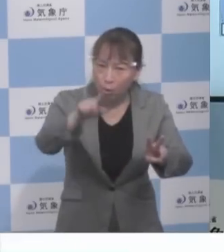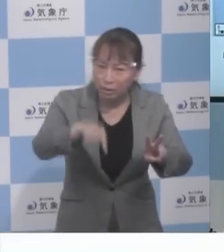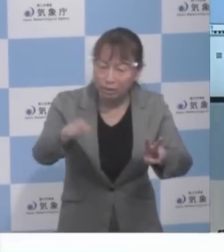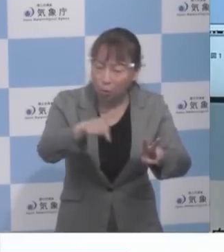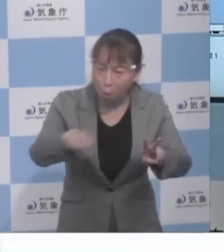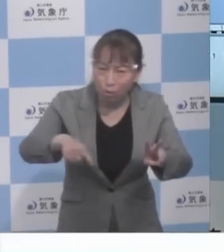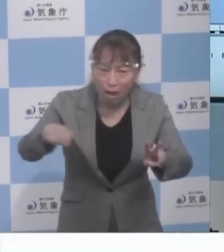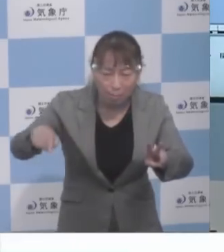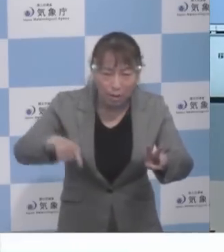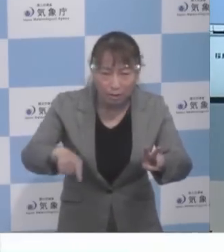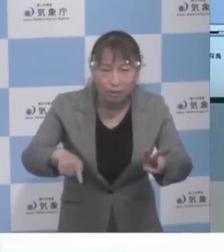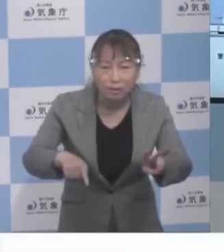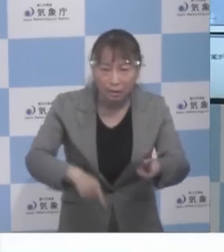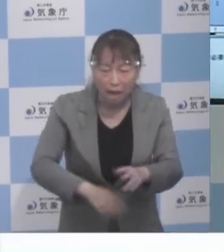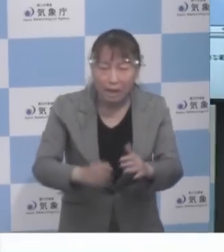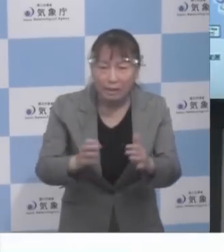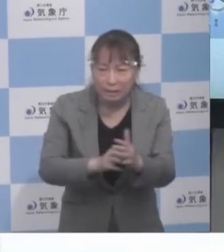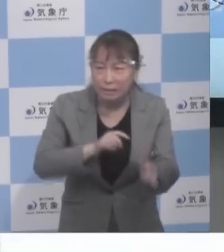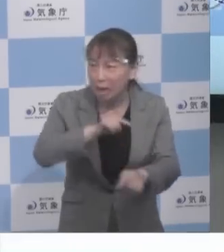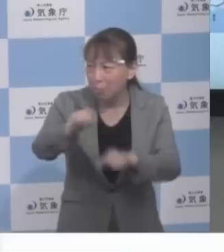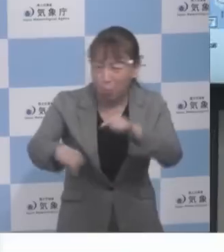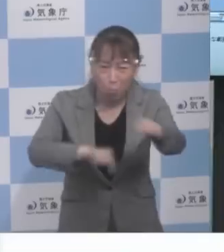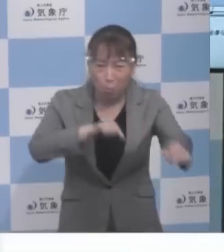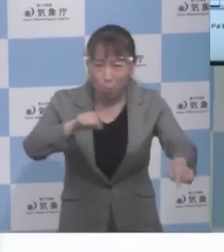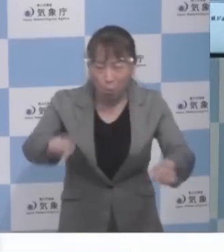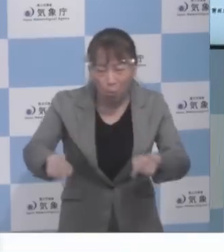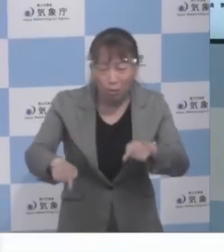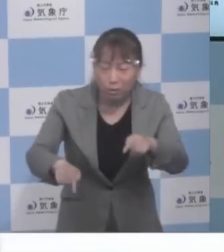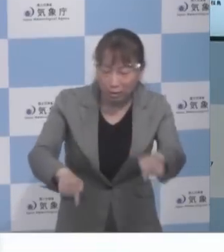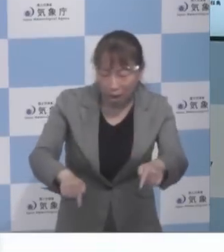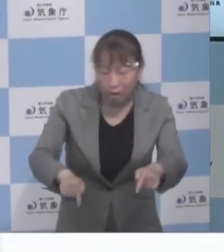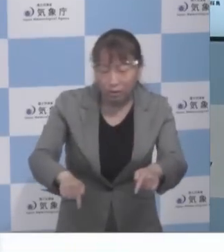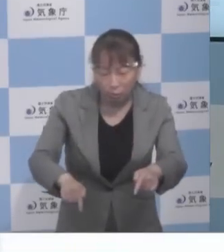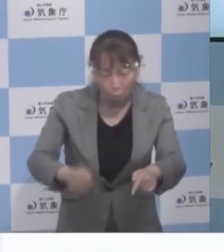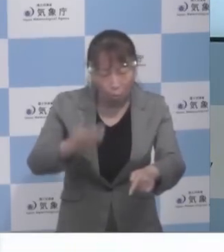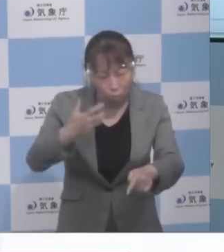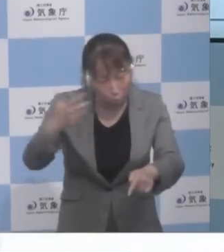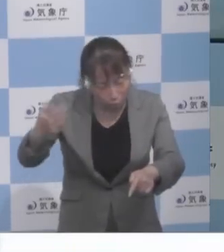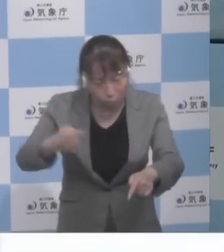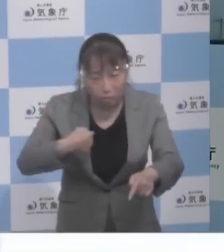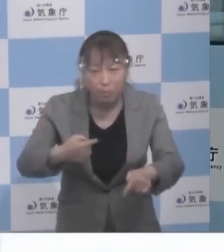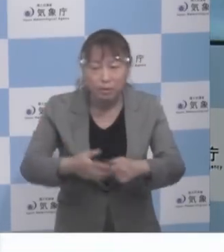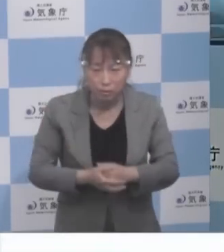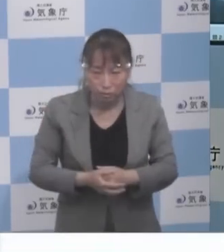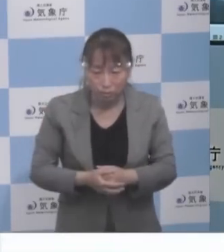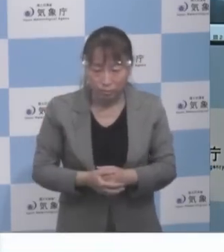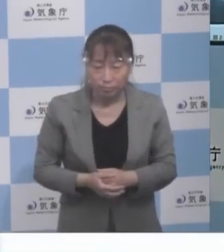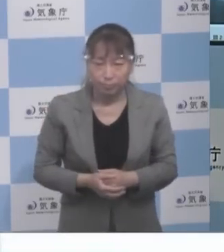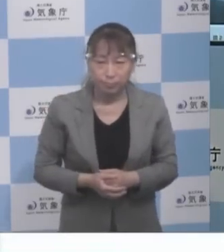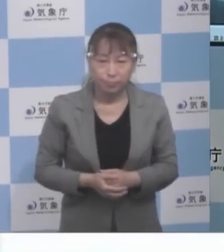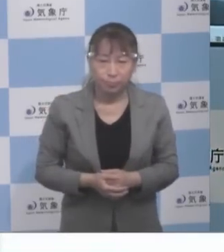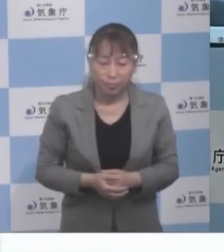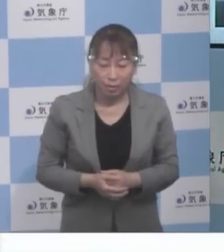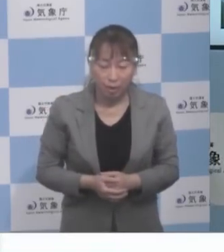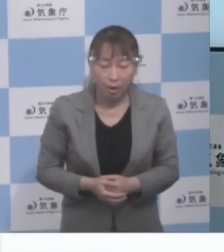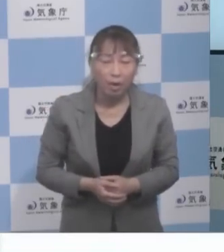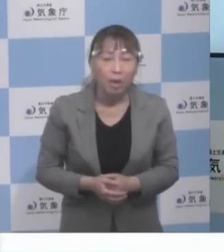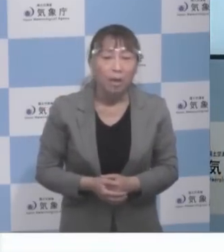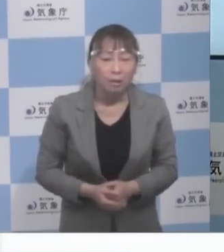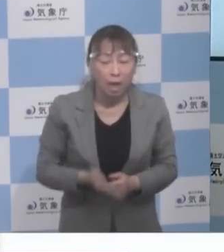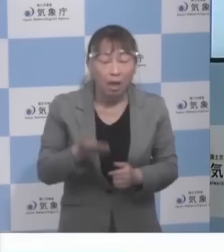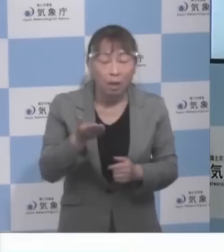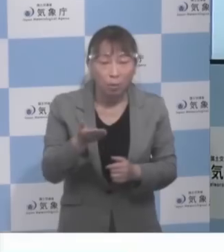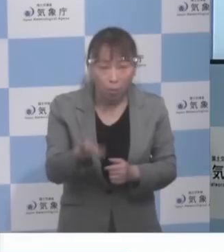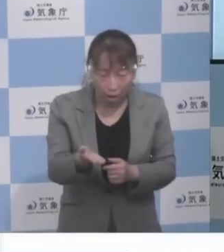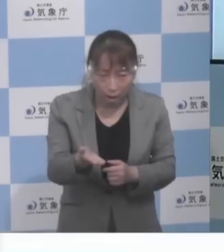を飛ばしたのではないかと今考えております。次お願いします。これが